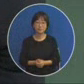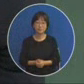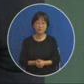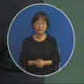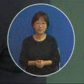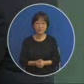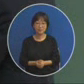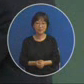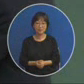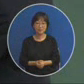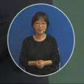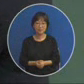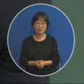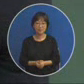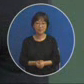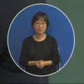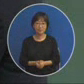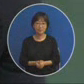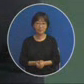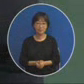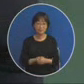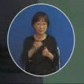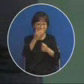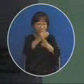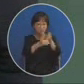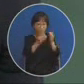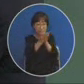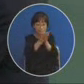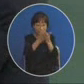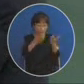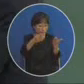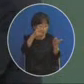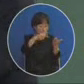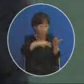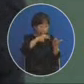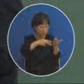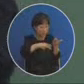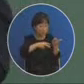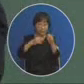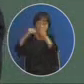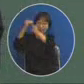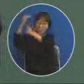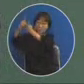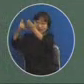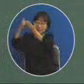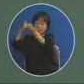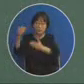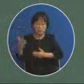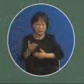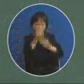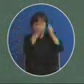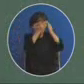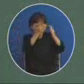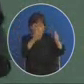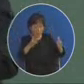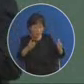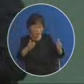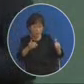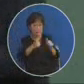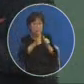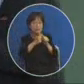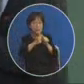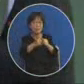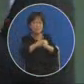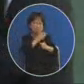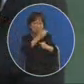성경을 자세히 보면요. 성막 중심으로 능력을 행하셨어요. And from this moment on, if you look carefully at the Bible, centered on the